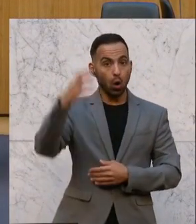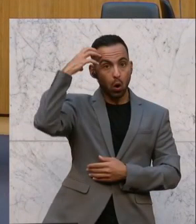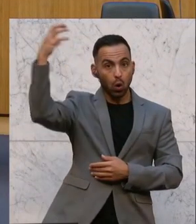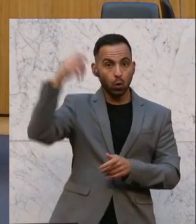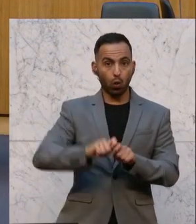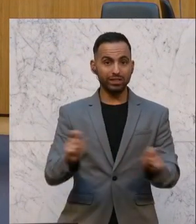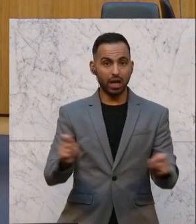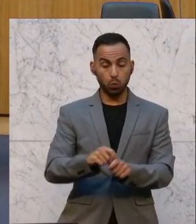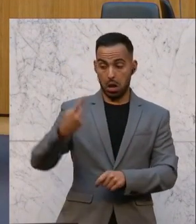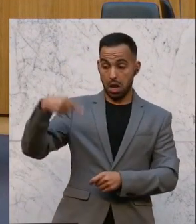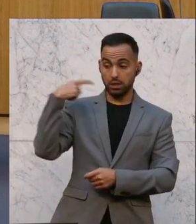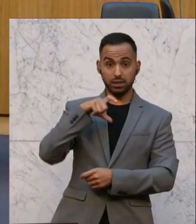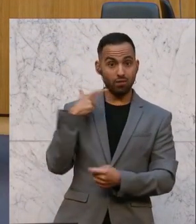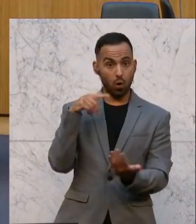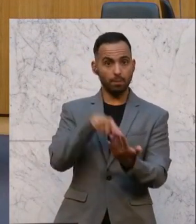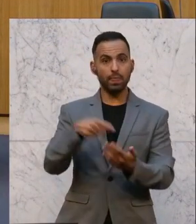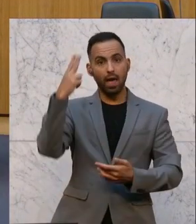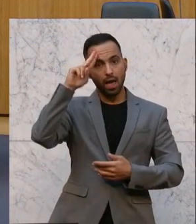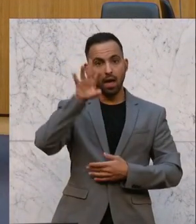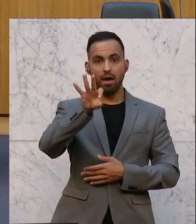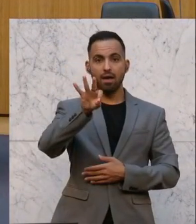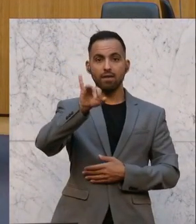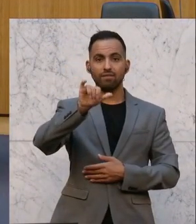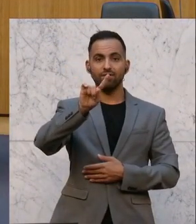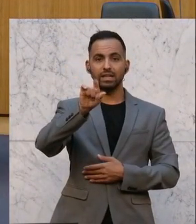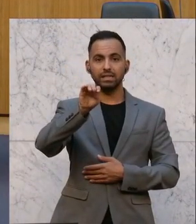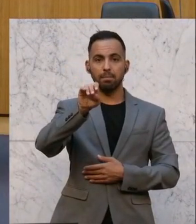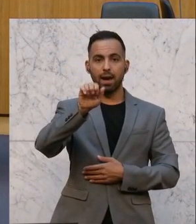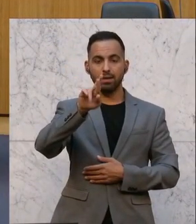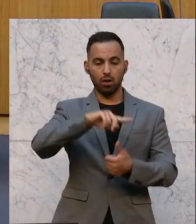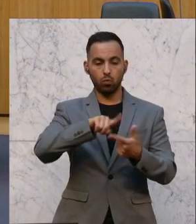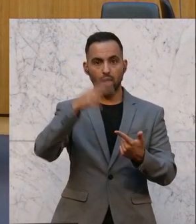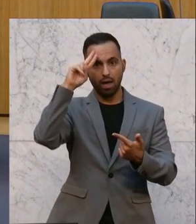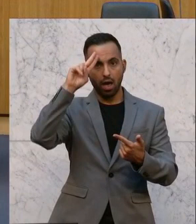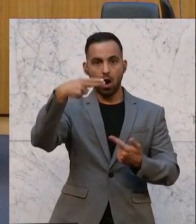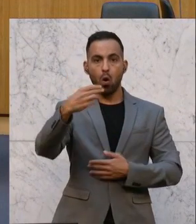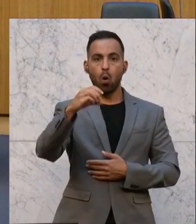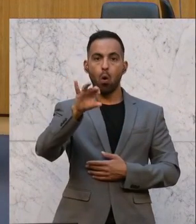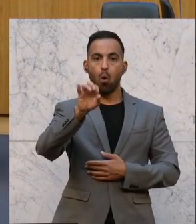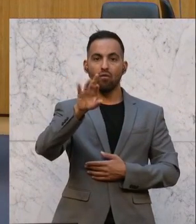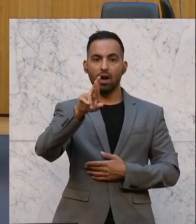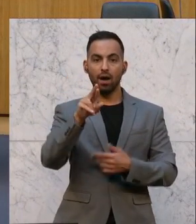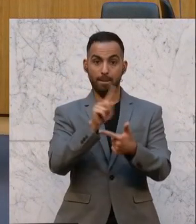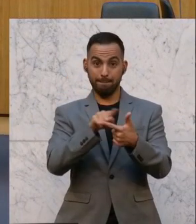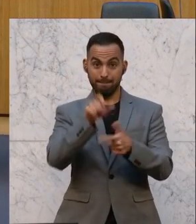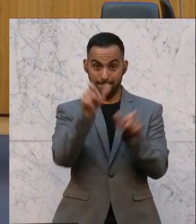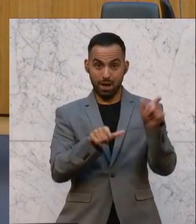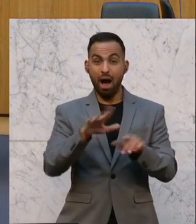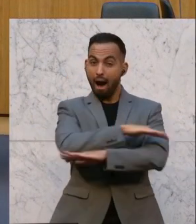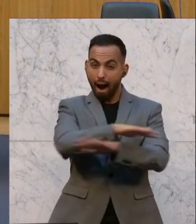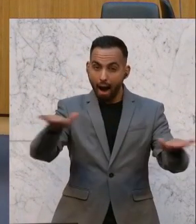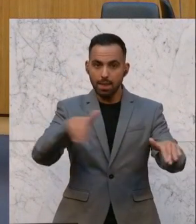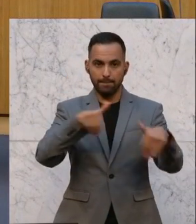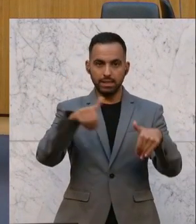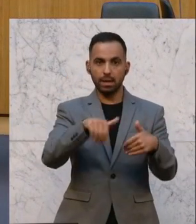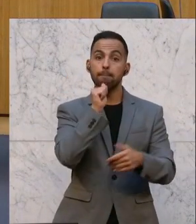Kronenzeitung letzte Woche Peter Filzmaier und Thomas Hofer haben für die Kronenzeitung alle Ministerinnen und Minister benotet.